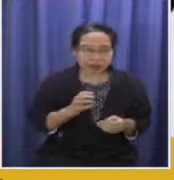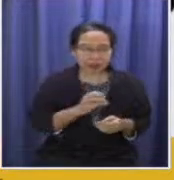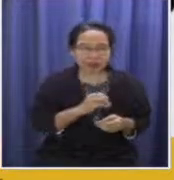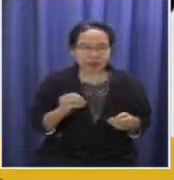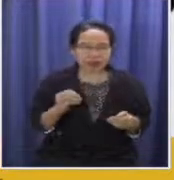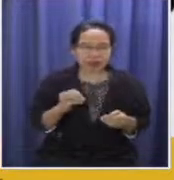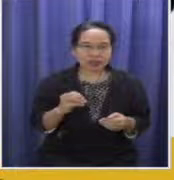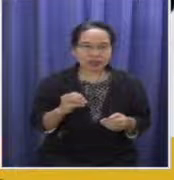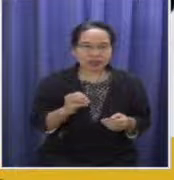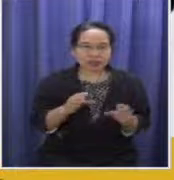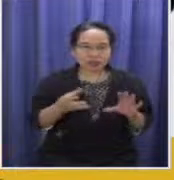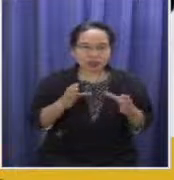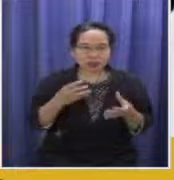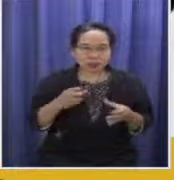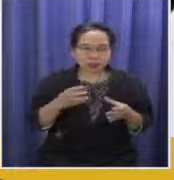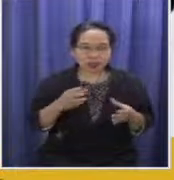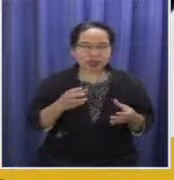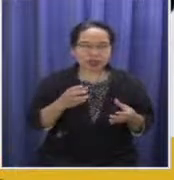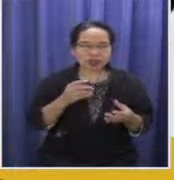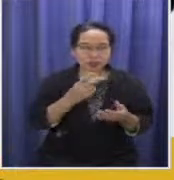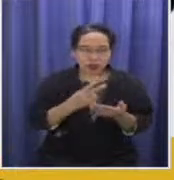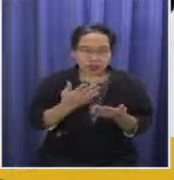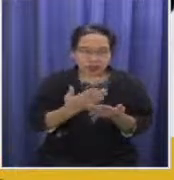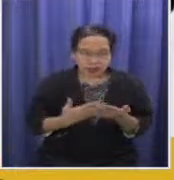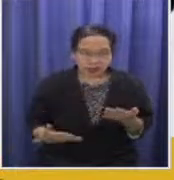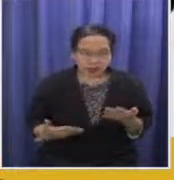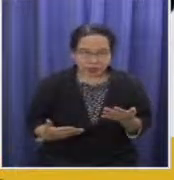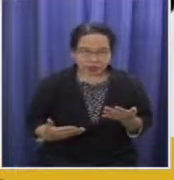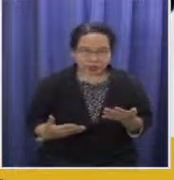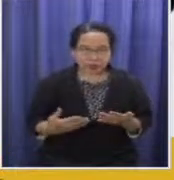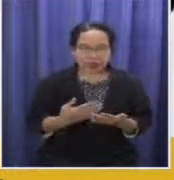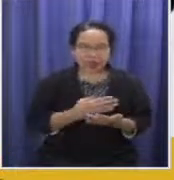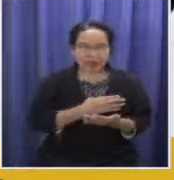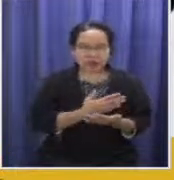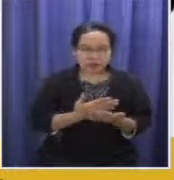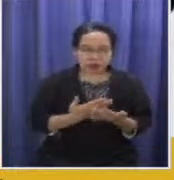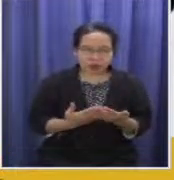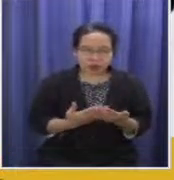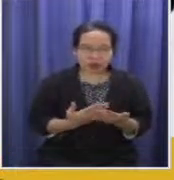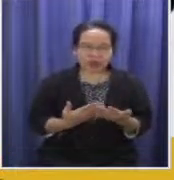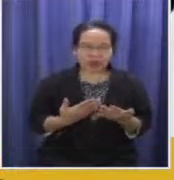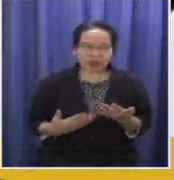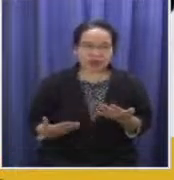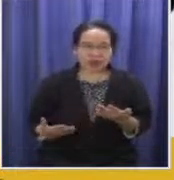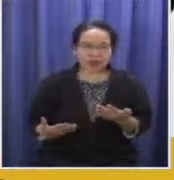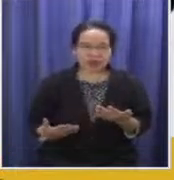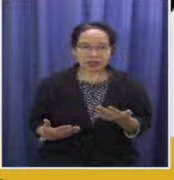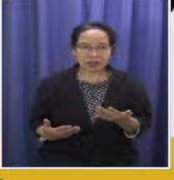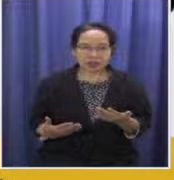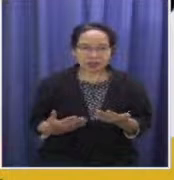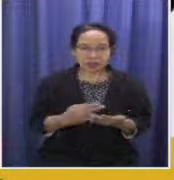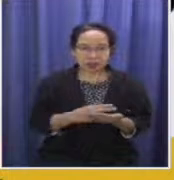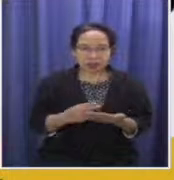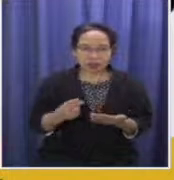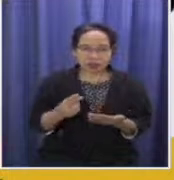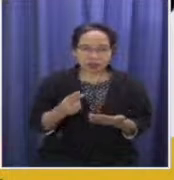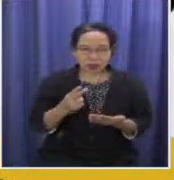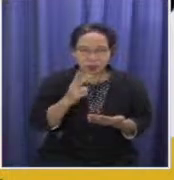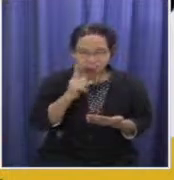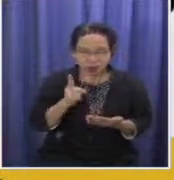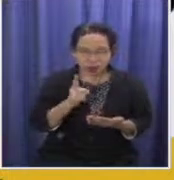हुनुहुन्छ, पवित्र मानिस होइन। त्यसैले गर्दाखेरि उहाँ पवित्र मानिस हुनुहुन्न,